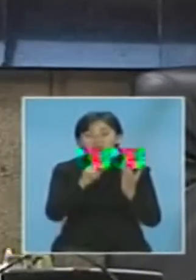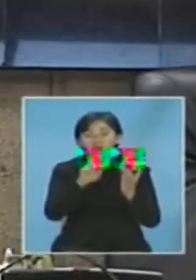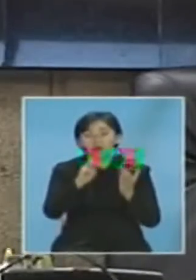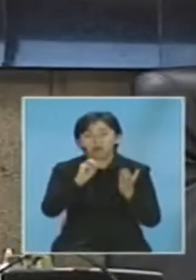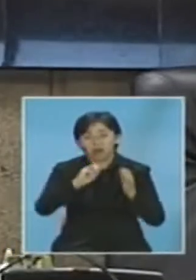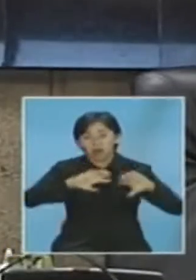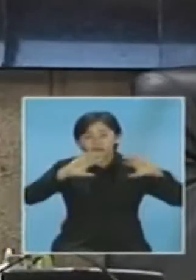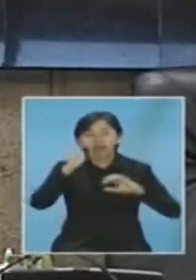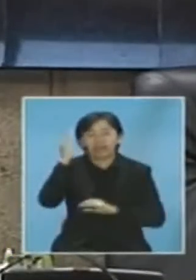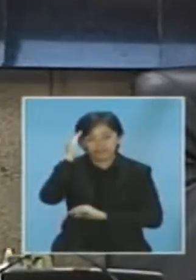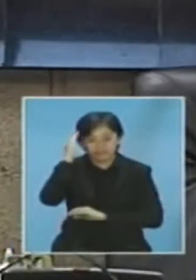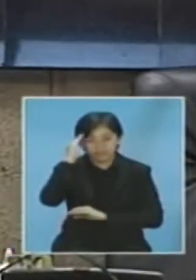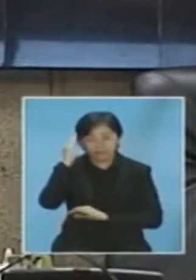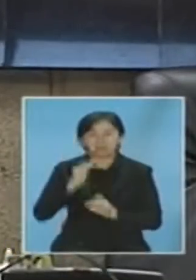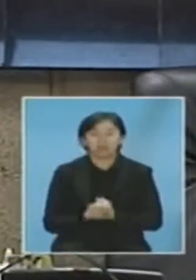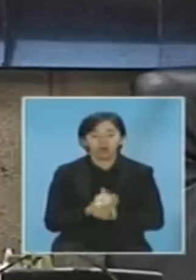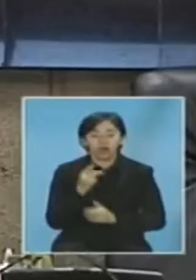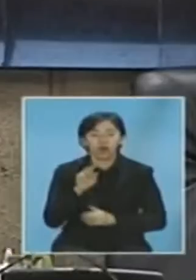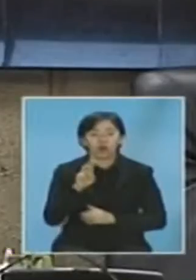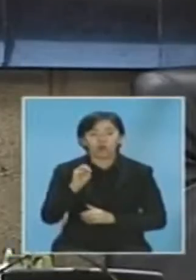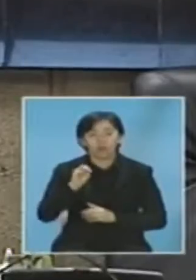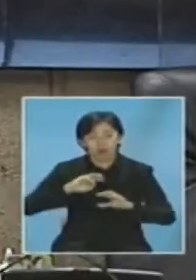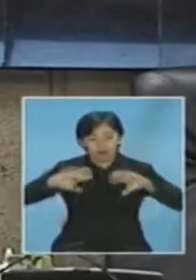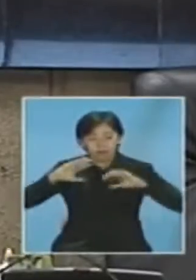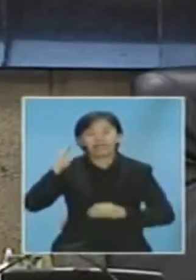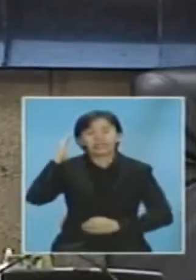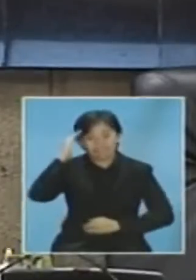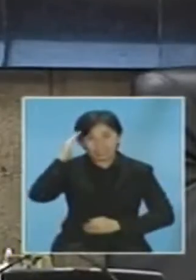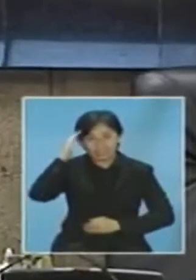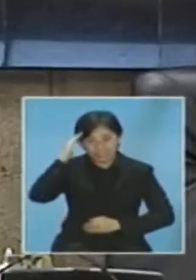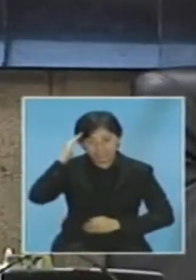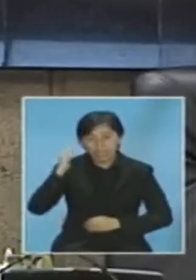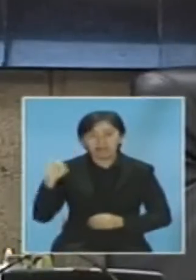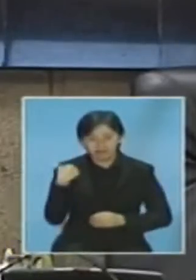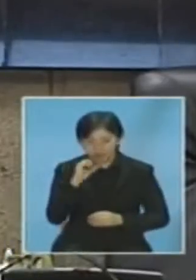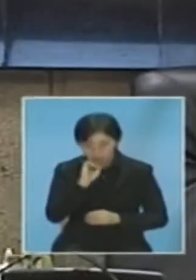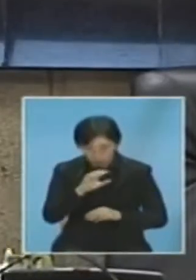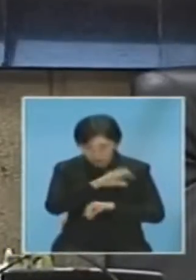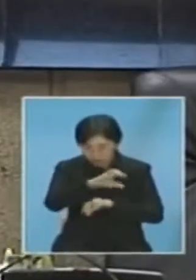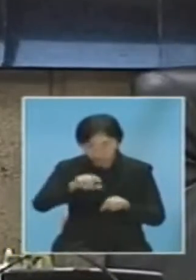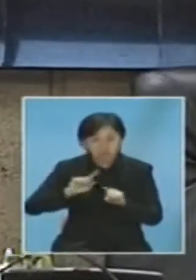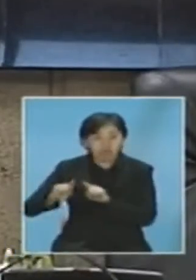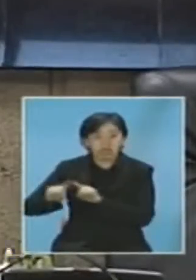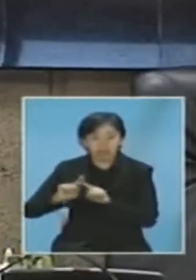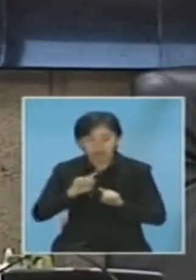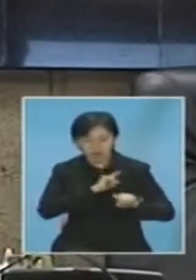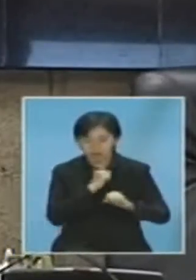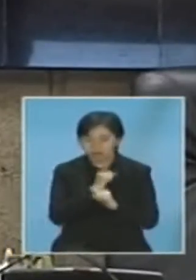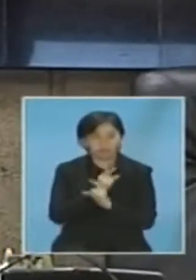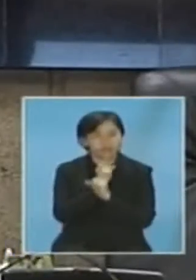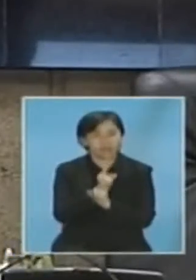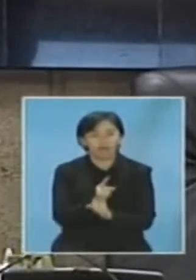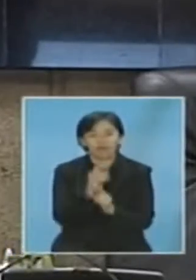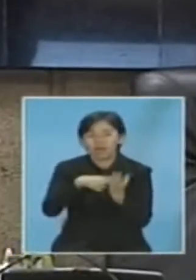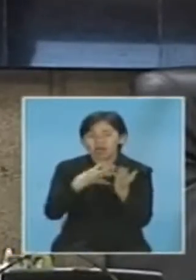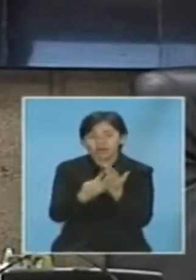กครั้งโดยคณะรัฐมนตรีก็ได้มีมติกำกับให้หน่วยงานที่เกี่ยวข้องปฏิบัติตามแนวทางที่เส